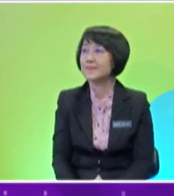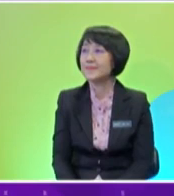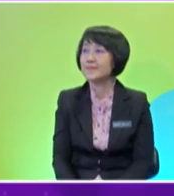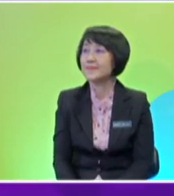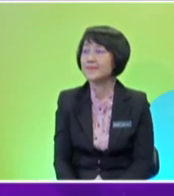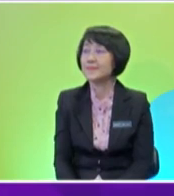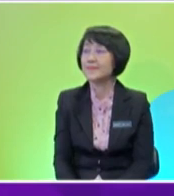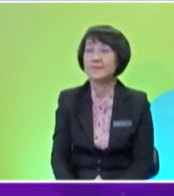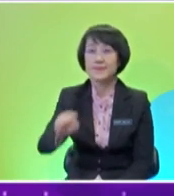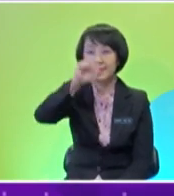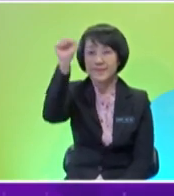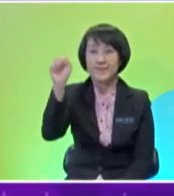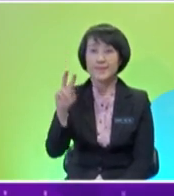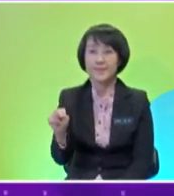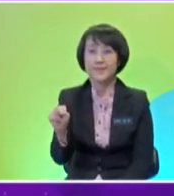30